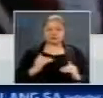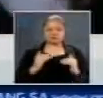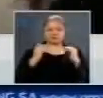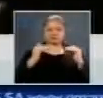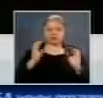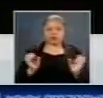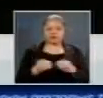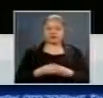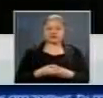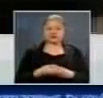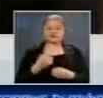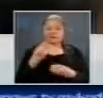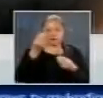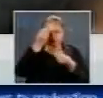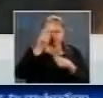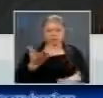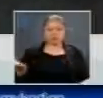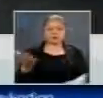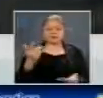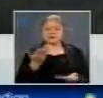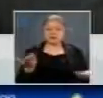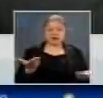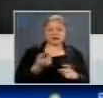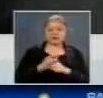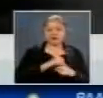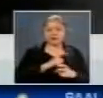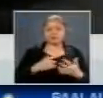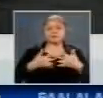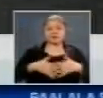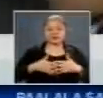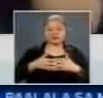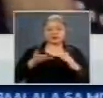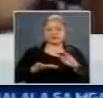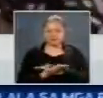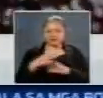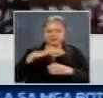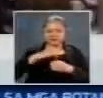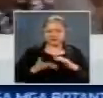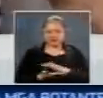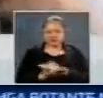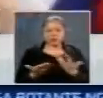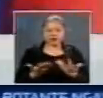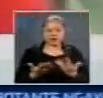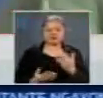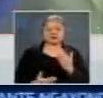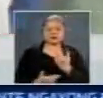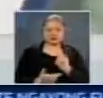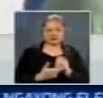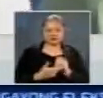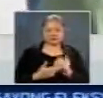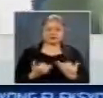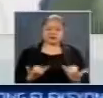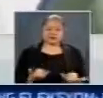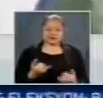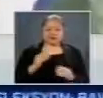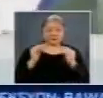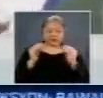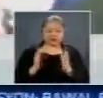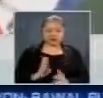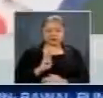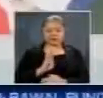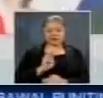kung saan at kung saan manggagaling yung backup VCM. Sa ngayon, magiging ang BEI dito, Mike, at